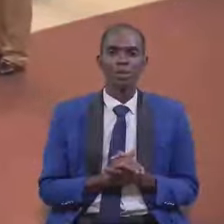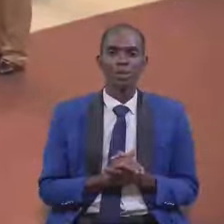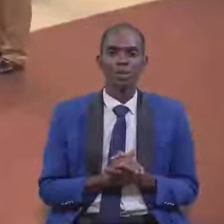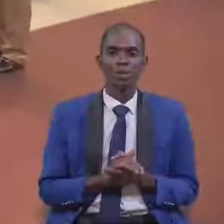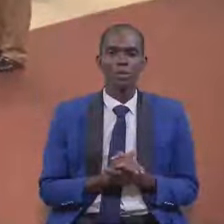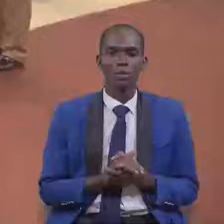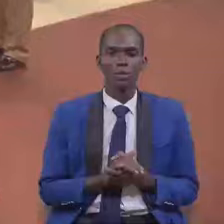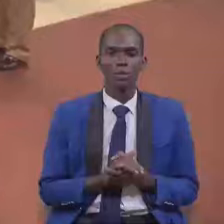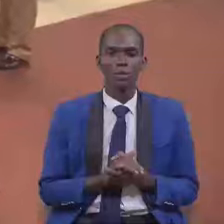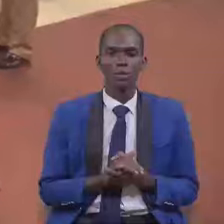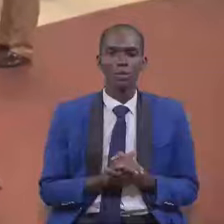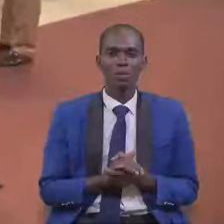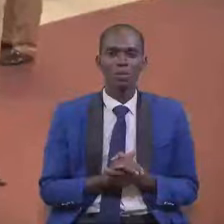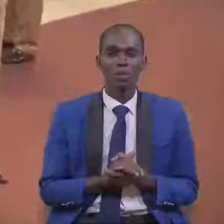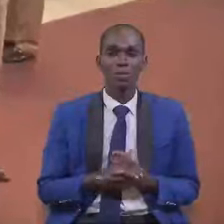Vous l'avez ce soir.